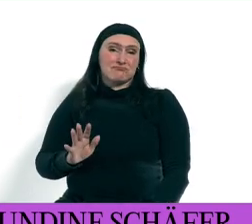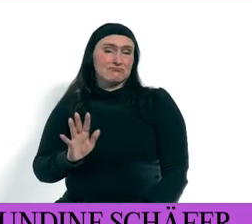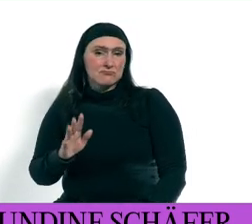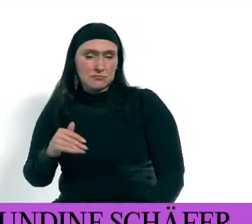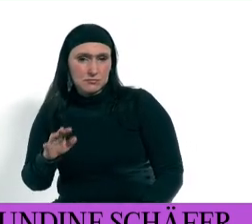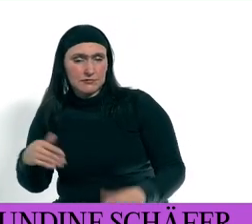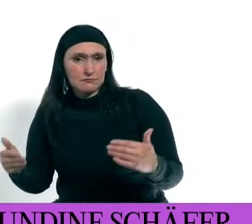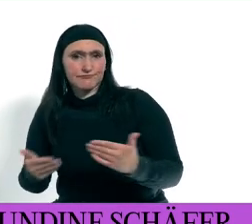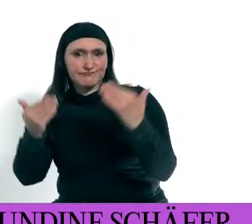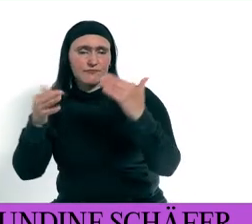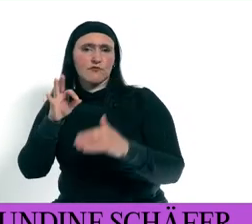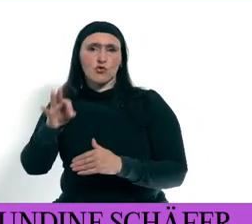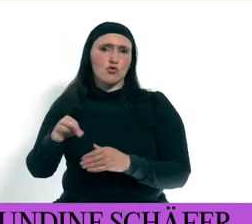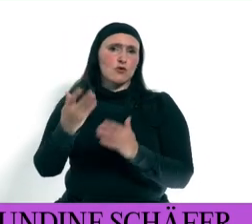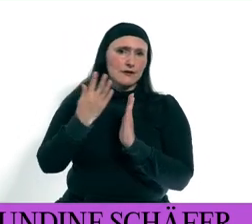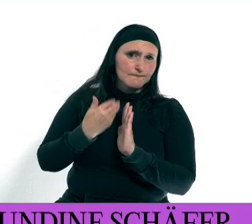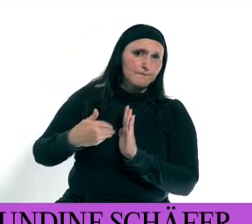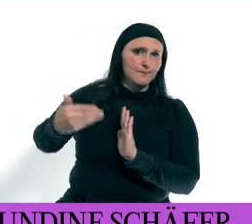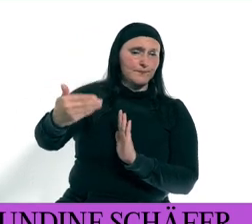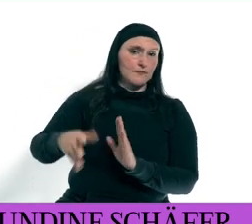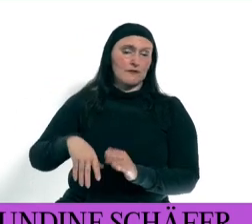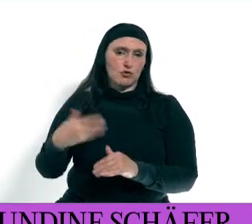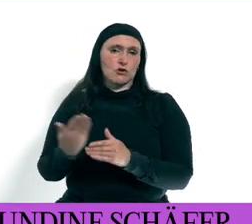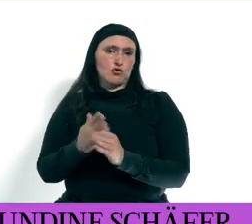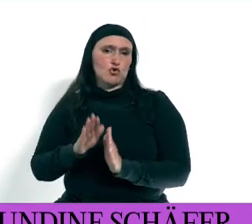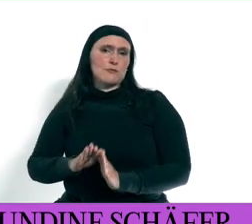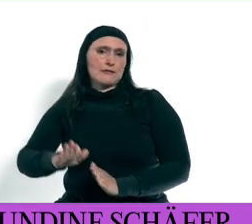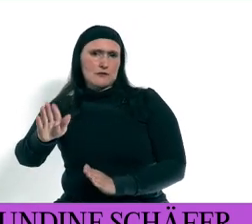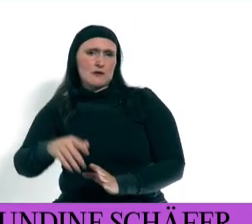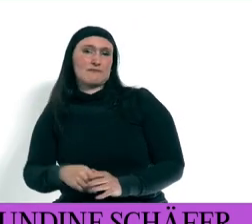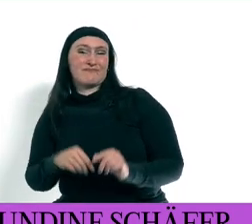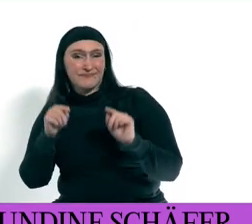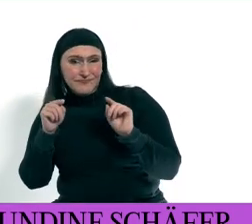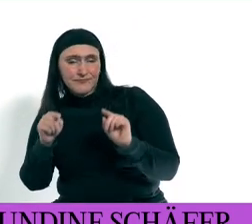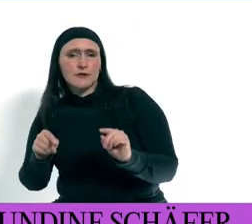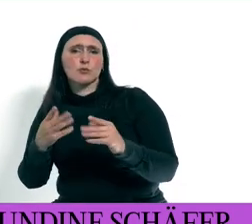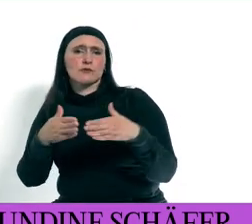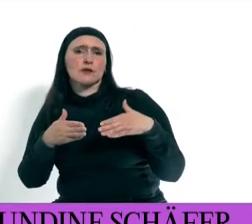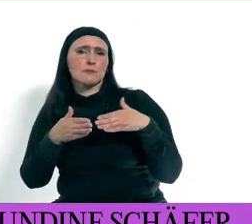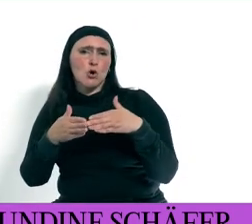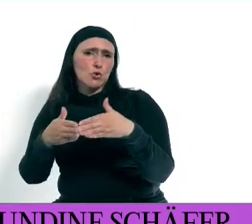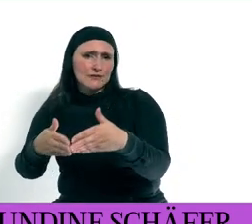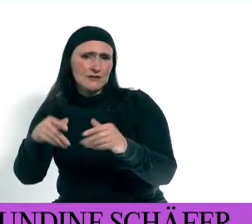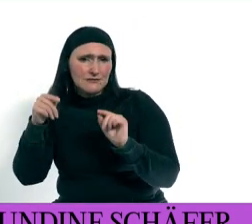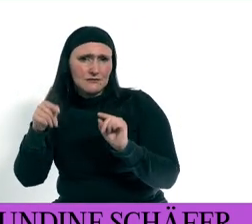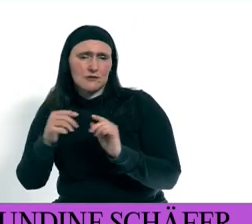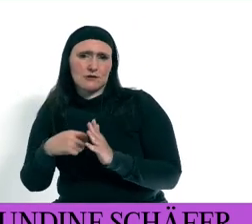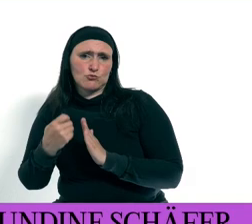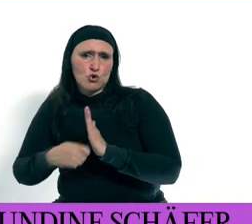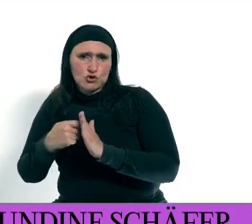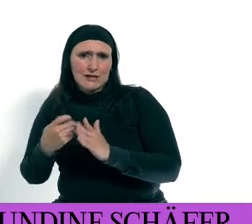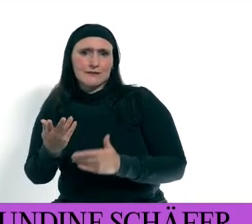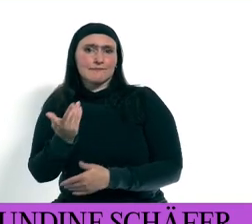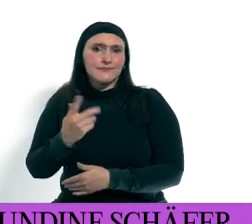sich das realisieren wird. Aber es ist spannend. Es ist zugleich ein